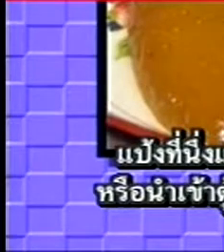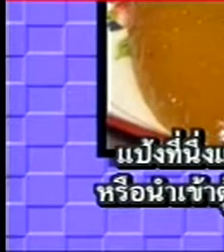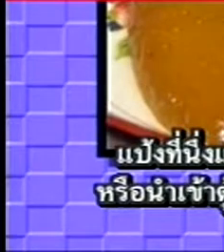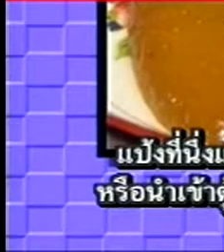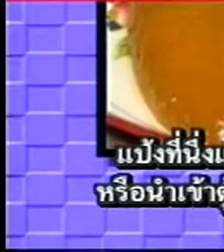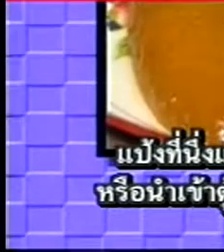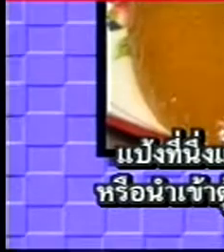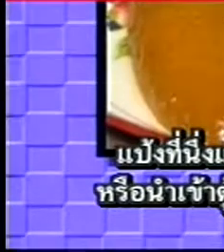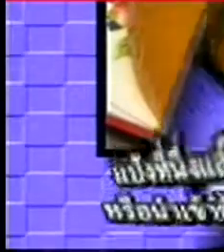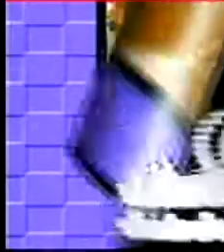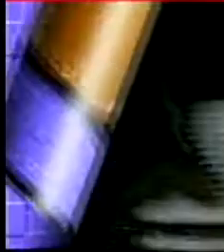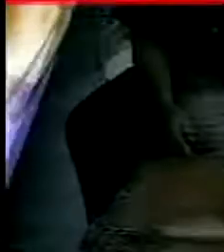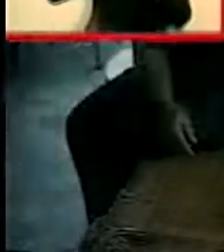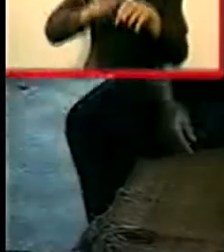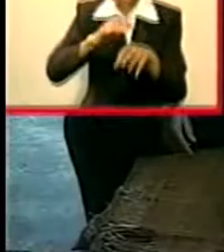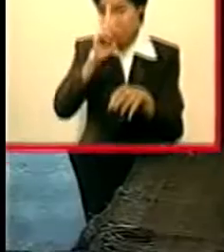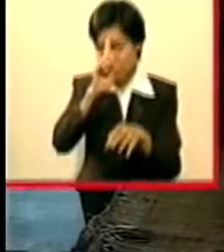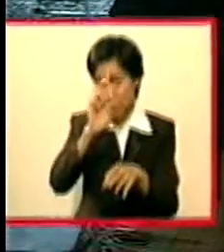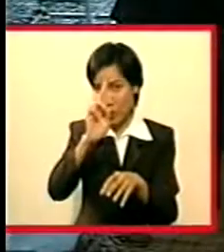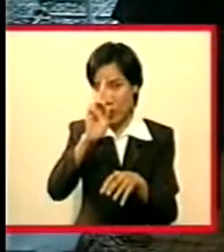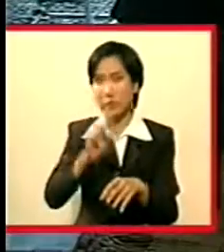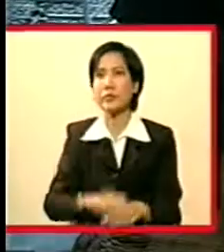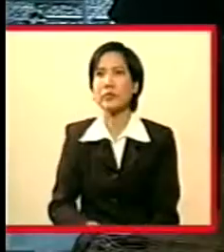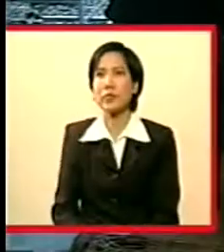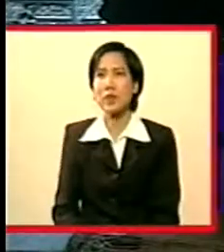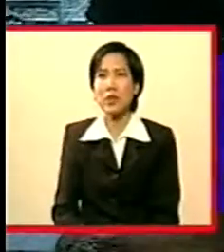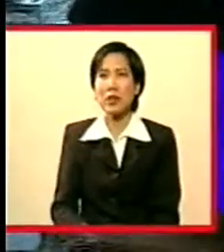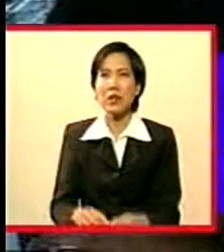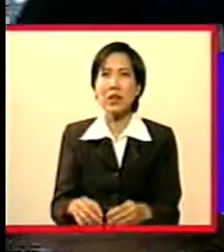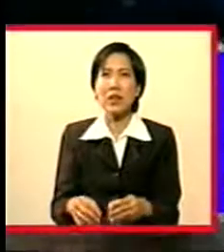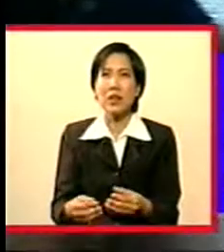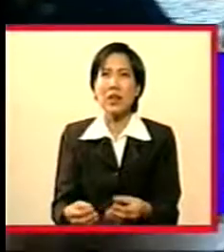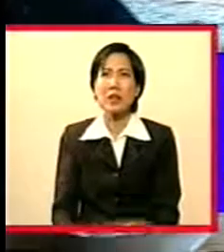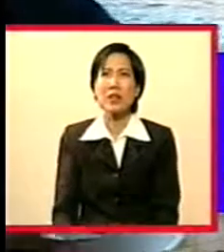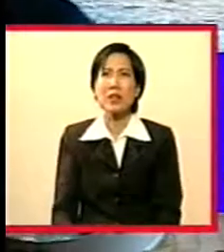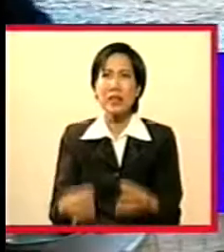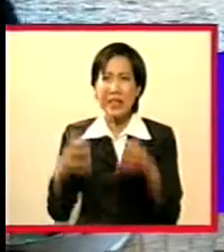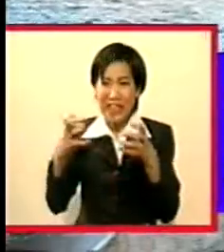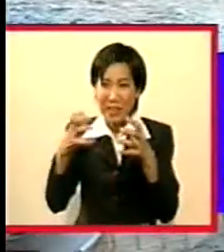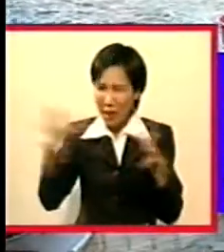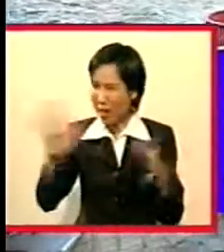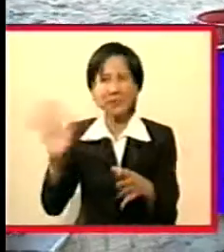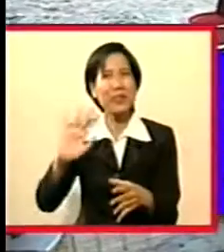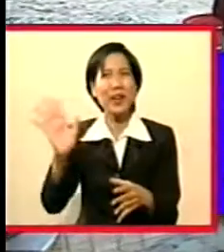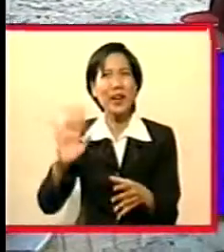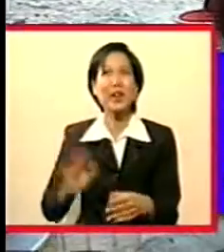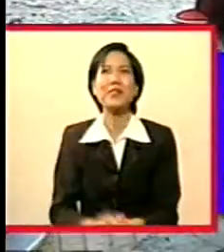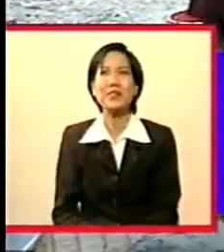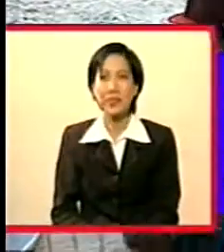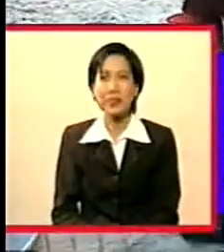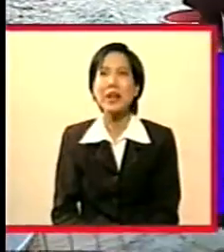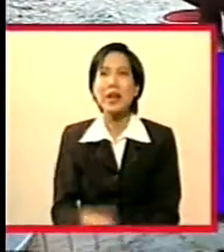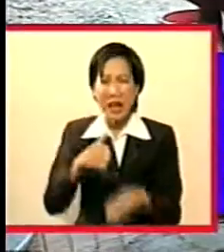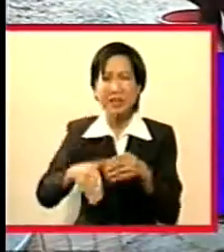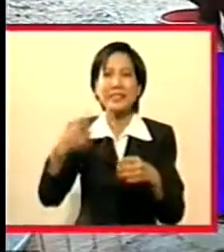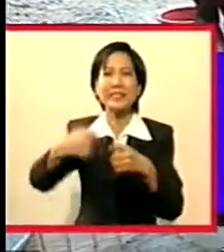ง่ายมีข้อเตือนตรงนี้สักนิดหนึ่งนะครับว่าอย่าปล่อยให้แป้งที่นึ่งไว้เนี่ยเย็นแข็งตัวมากเกินไปเ